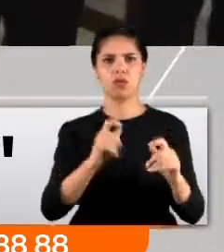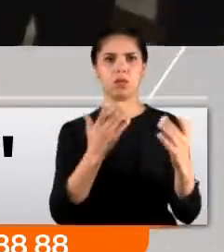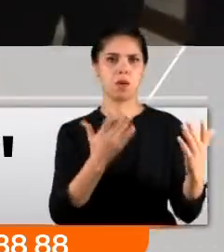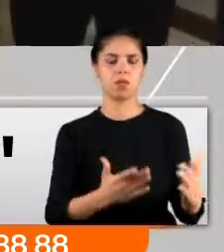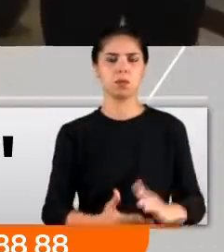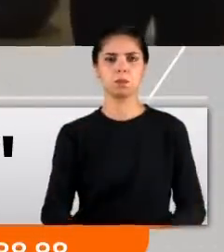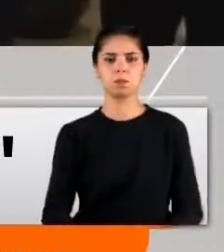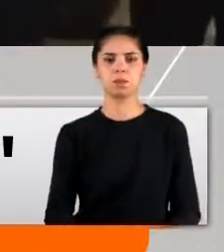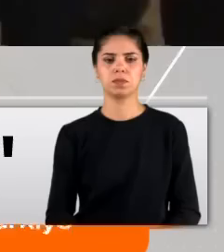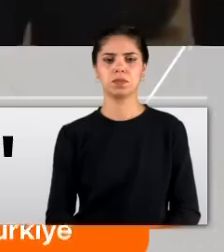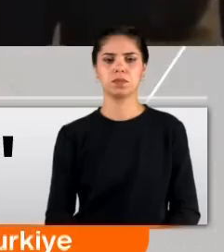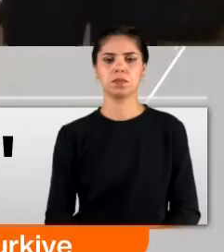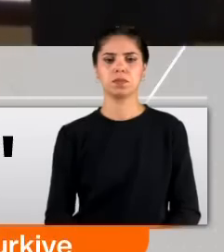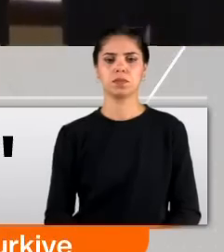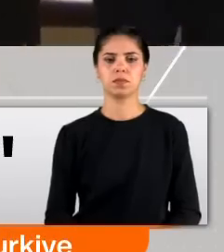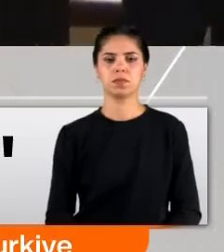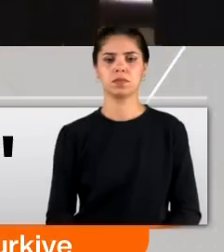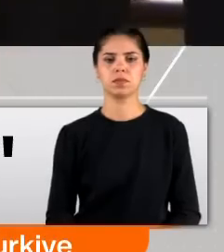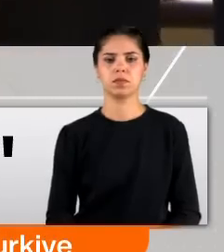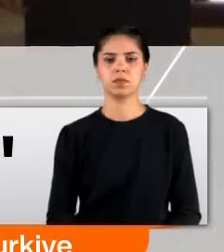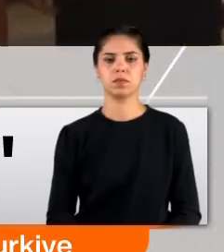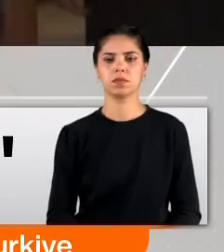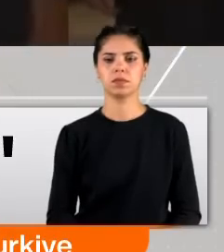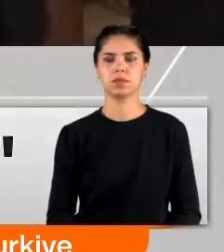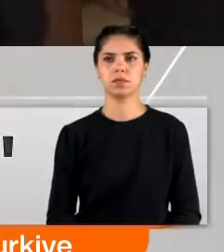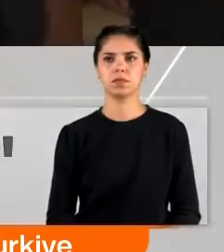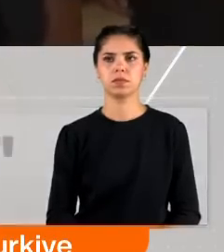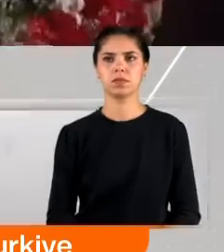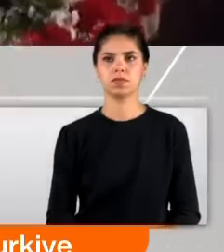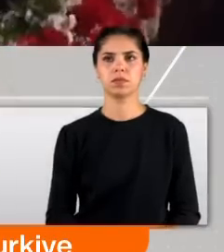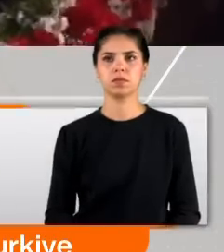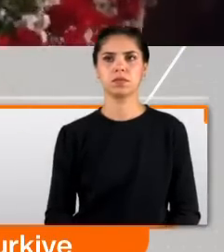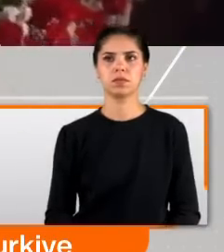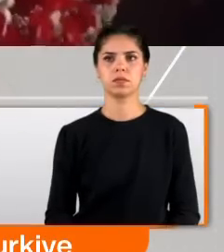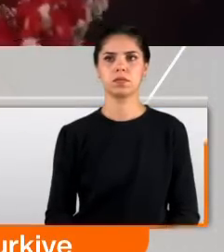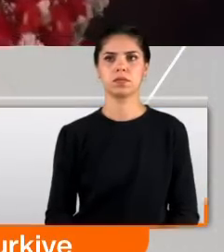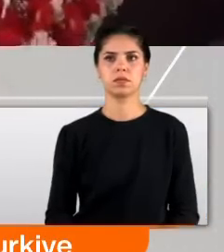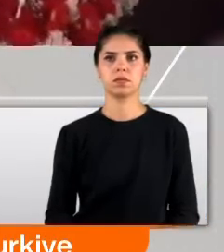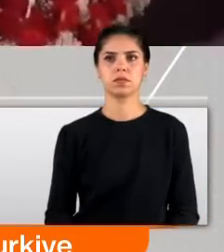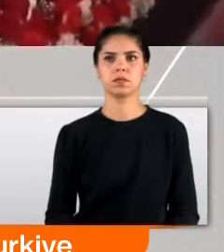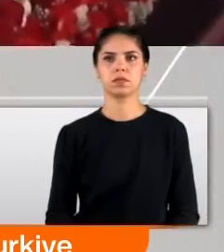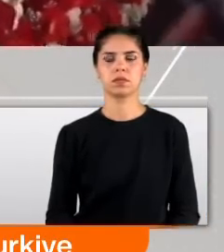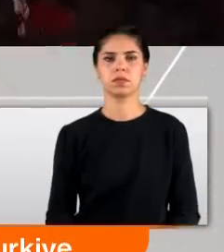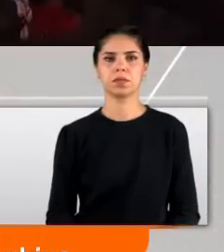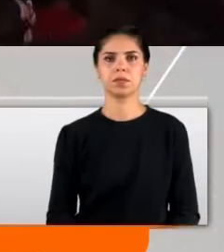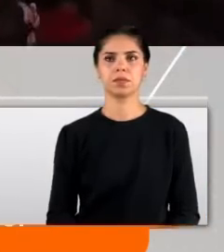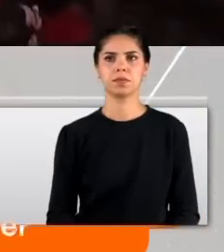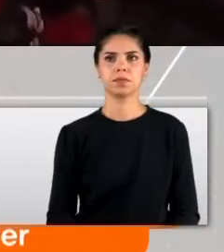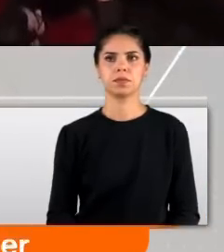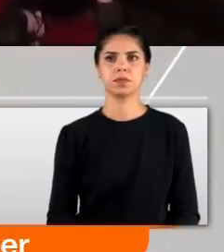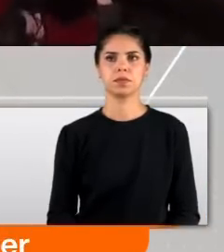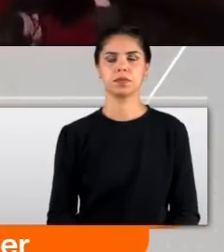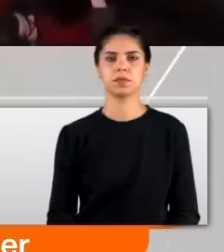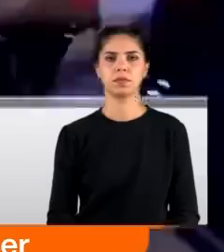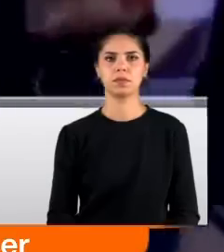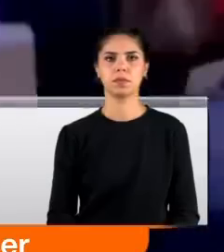aday olacaksa bir mutabakat sağlanması gerekir. Ki herkes o mutabakata göre